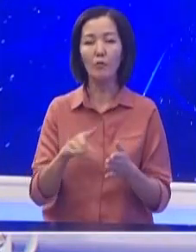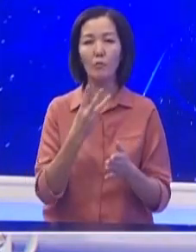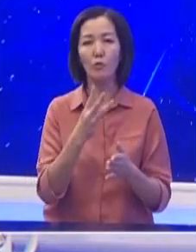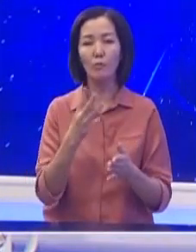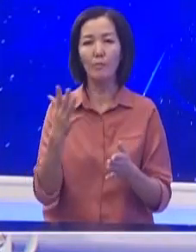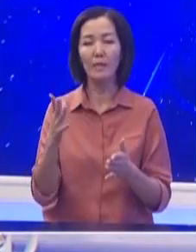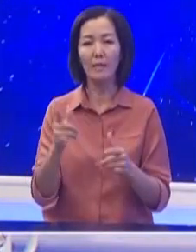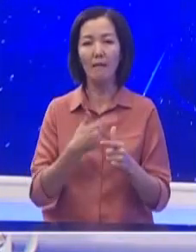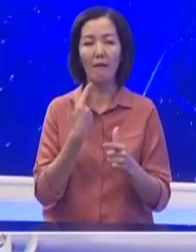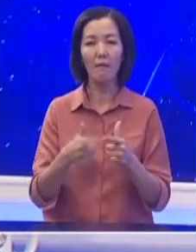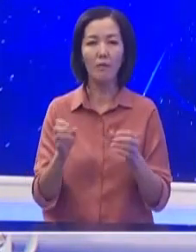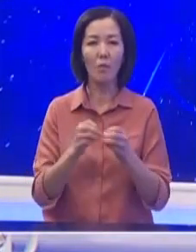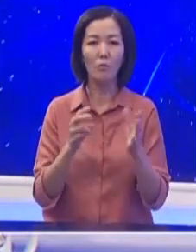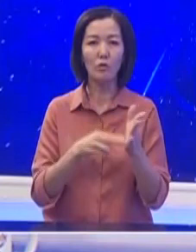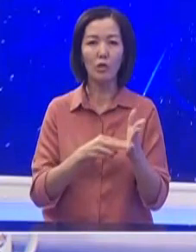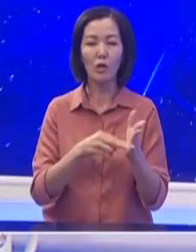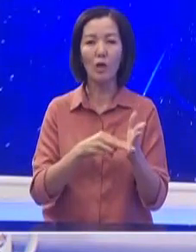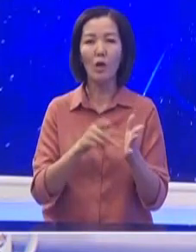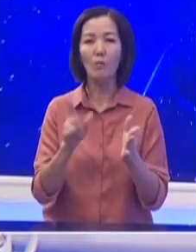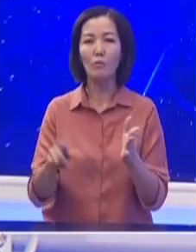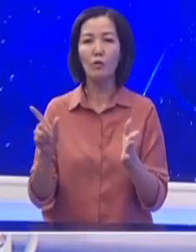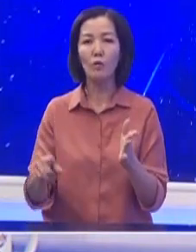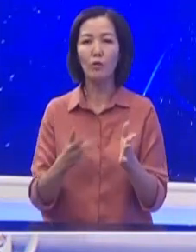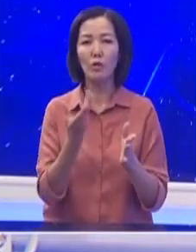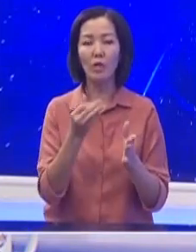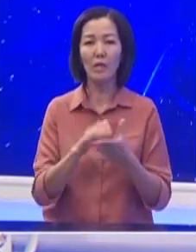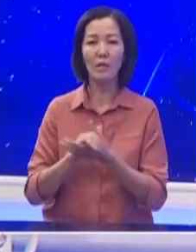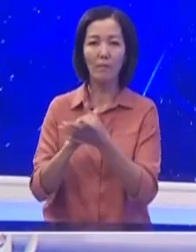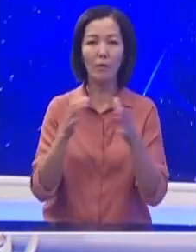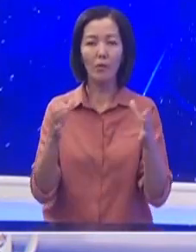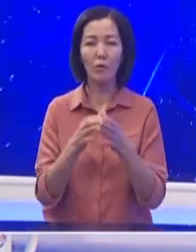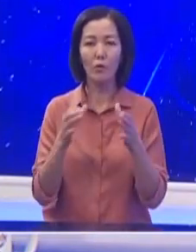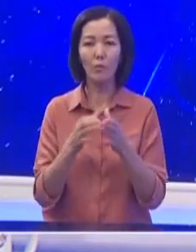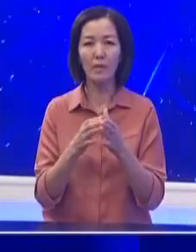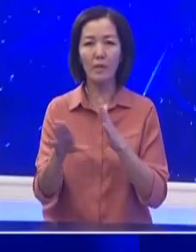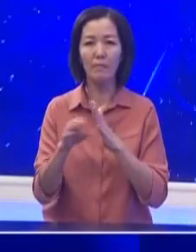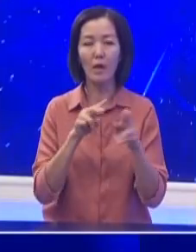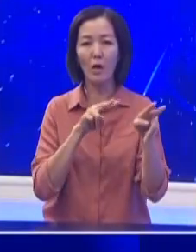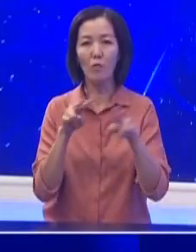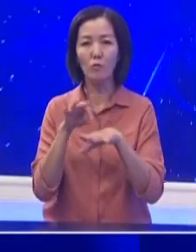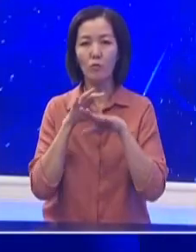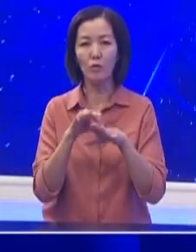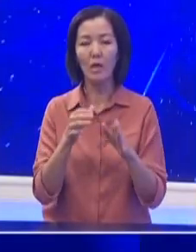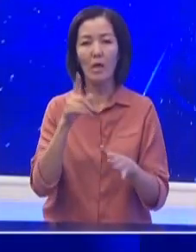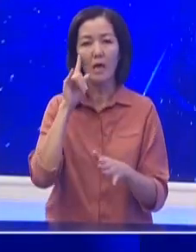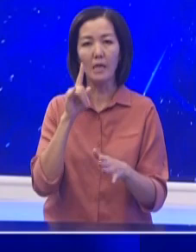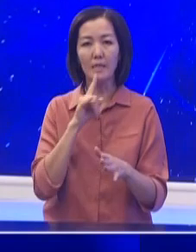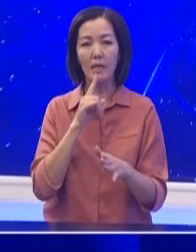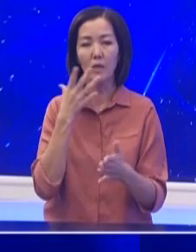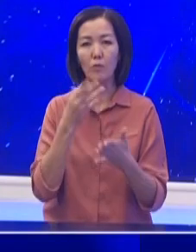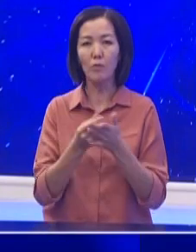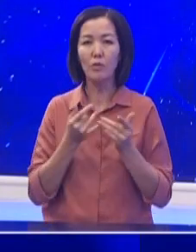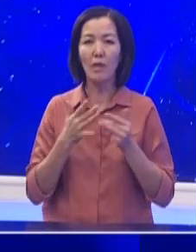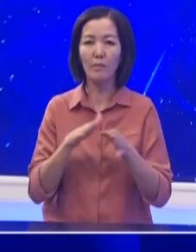аралығында 17 мүшеден тұратын Шанхай ынтымақтастық ұйымы миссиясы саяси науқанға байқау жүргізген. Қазақстан тарапы өз талаптарын